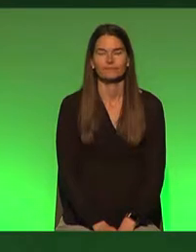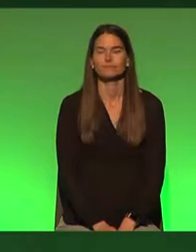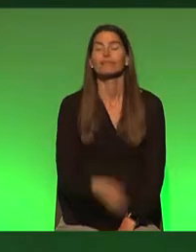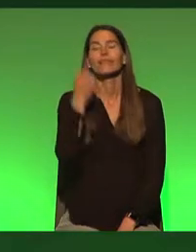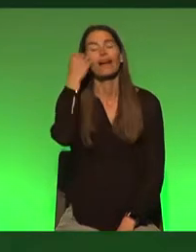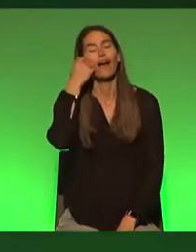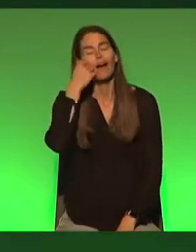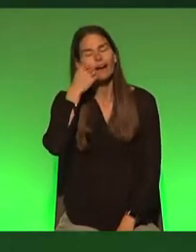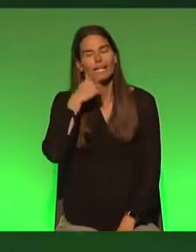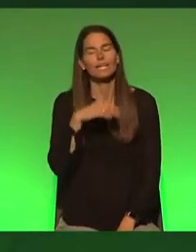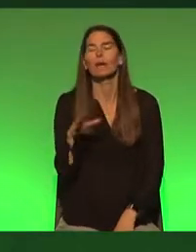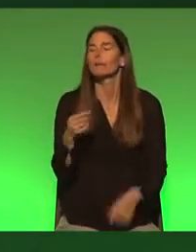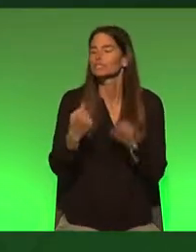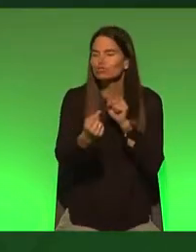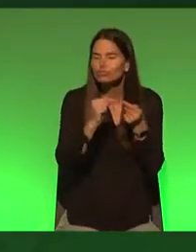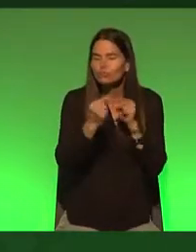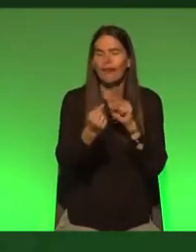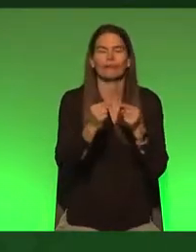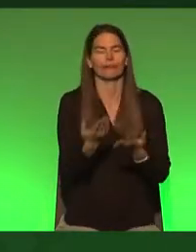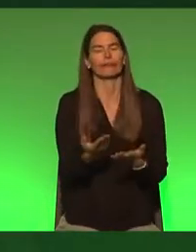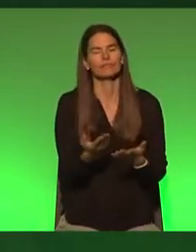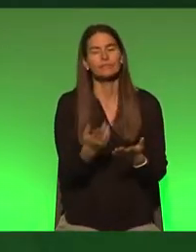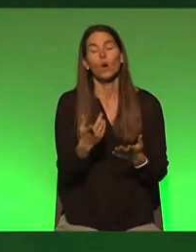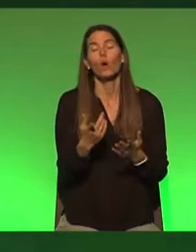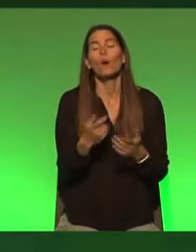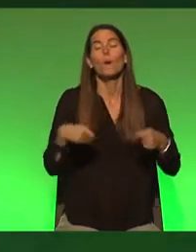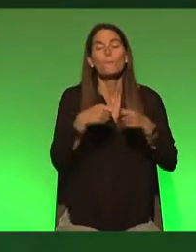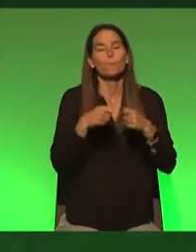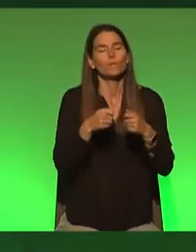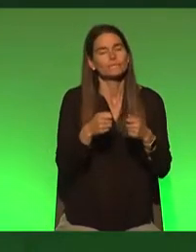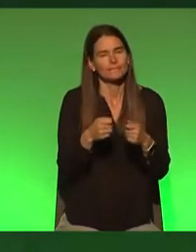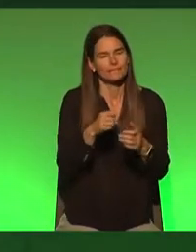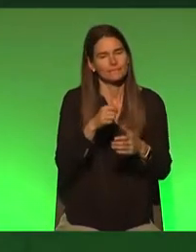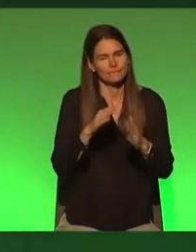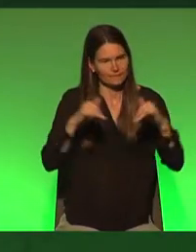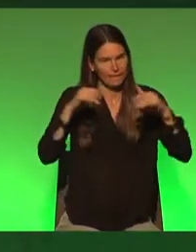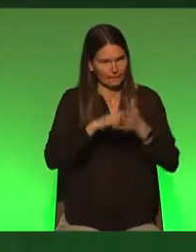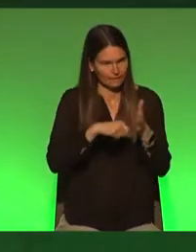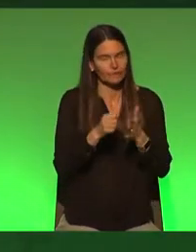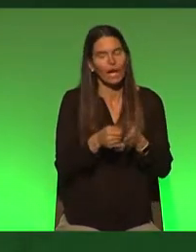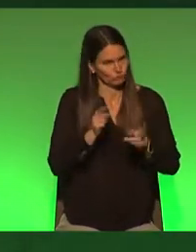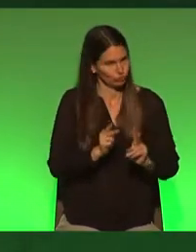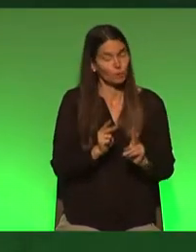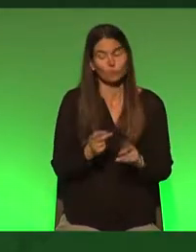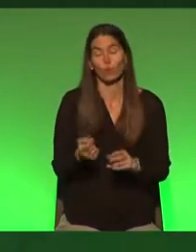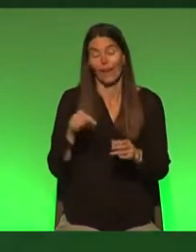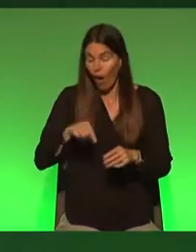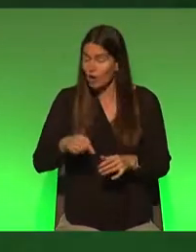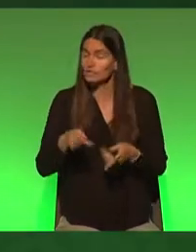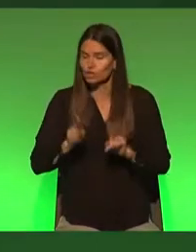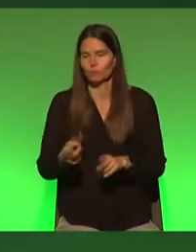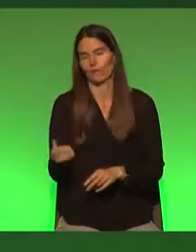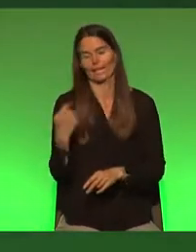Liebe Mitstreiterinnen und Mitstreiter, es war zur Bundestagswahl richtig. Es ist heute noch richtig und seit der letzten Woche